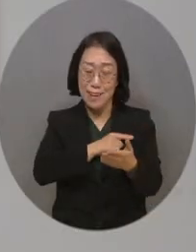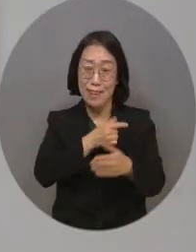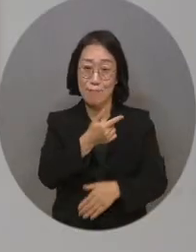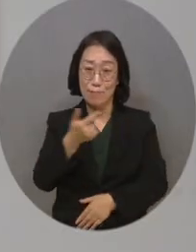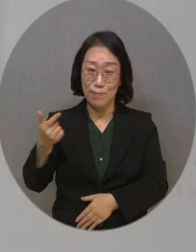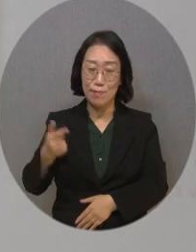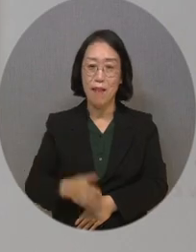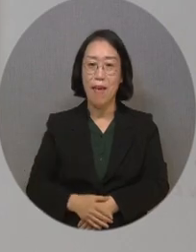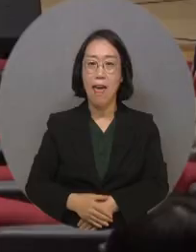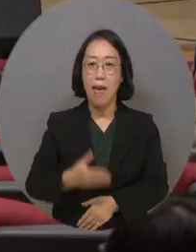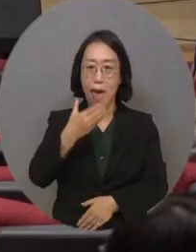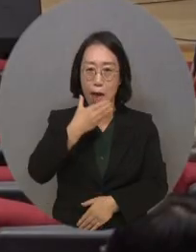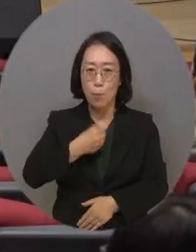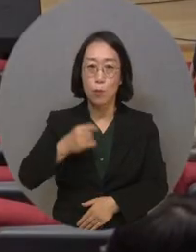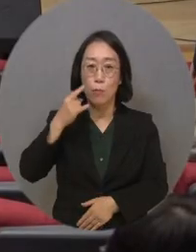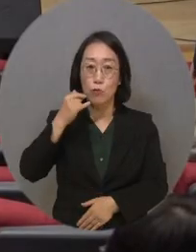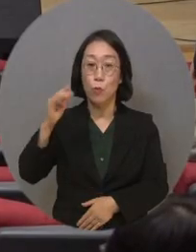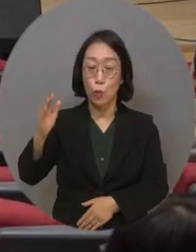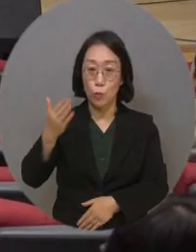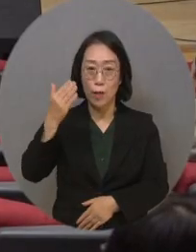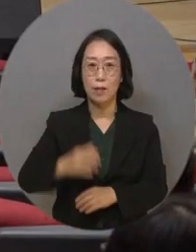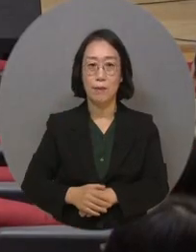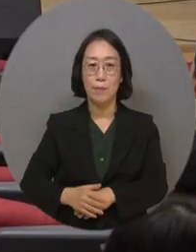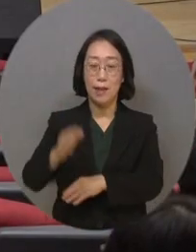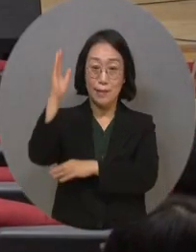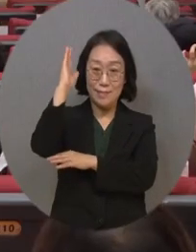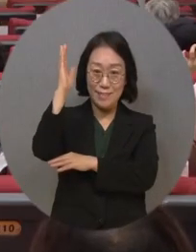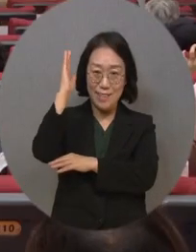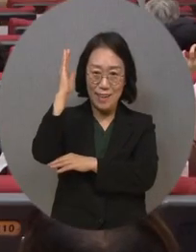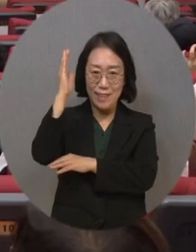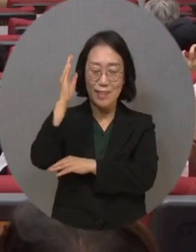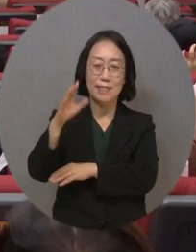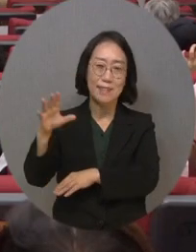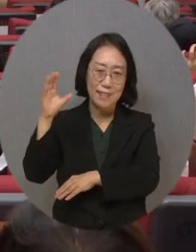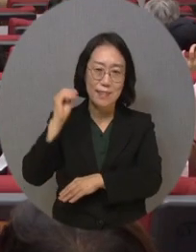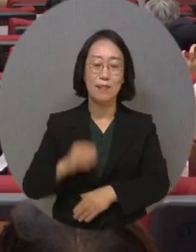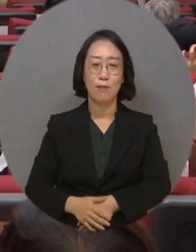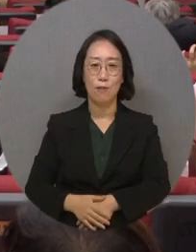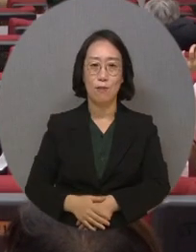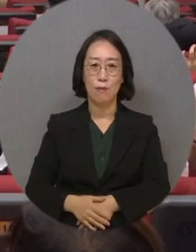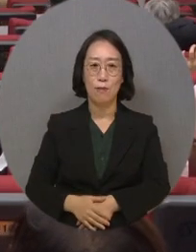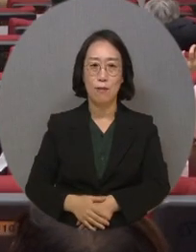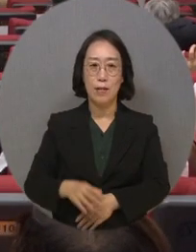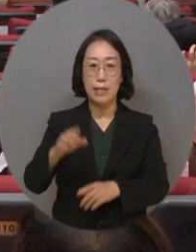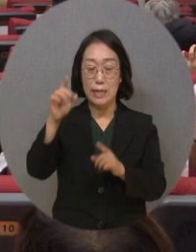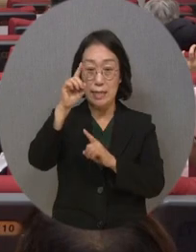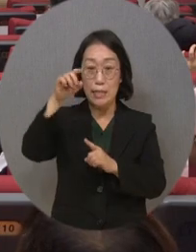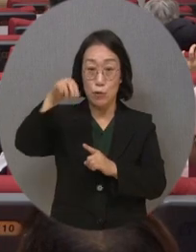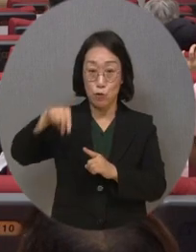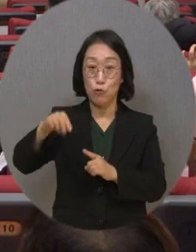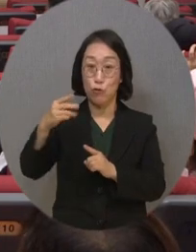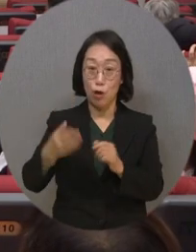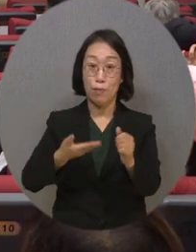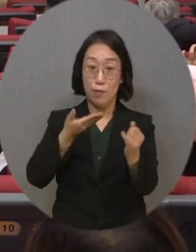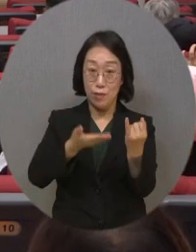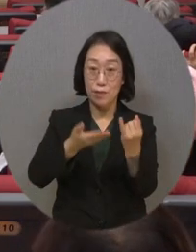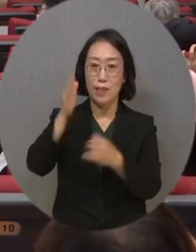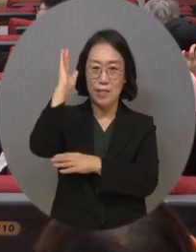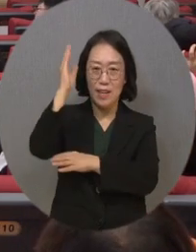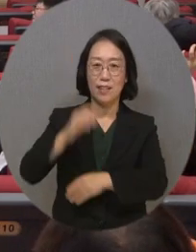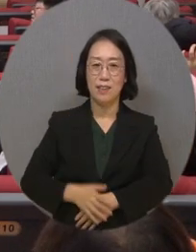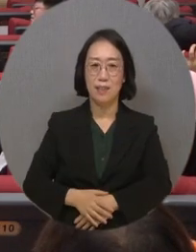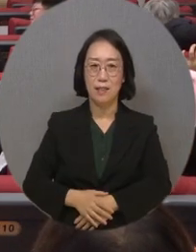부모 되기를 주제로 하는 힐링 토크 콘서트였습니다. 한국 워킹맘 연구소 이수연 소장이 진행하는